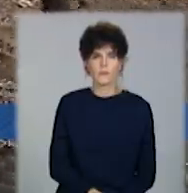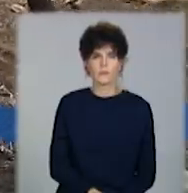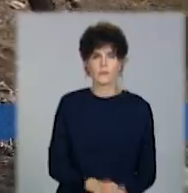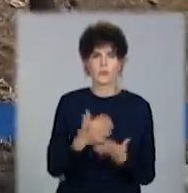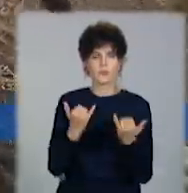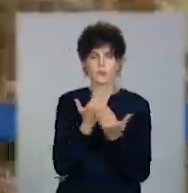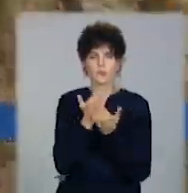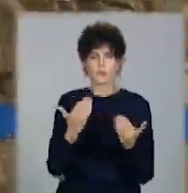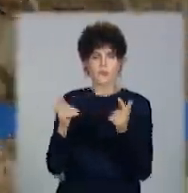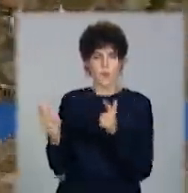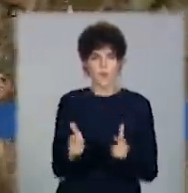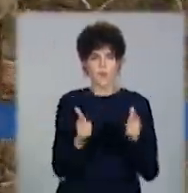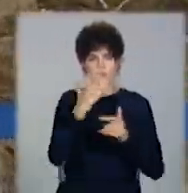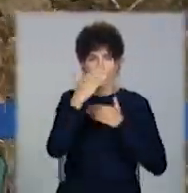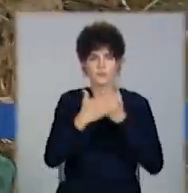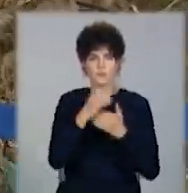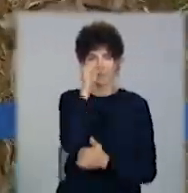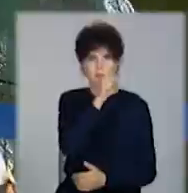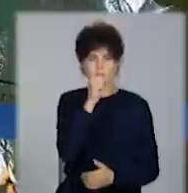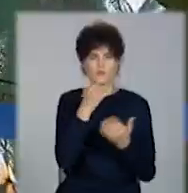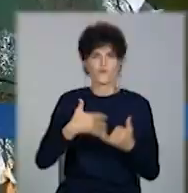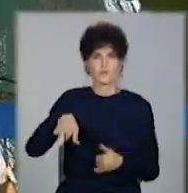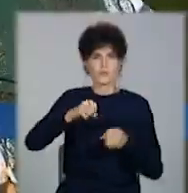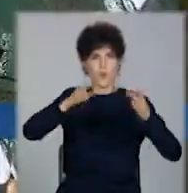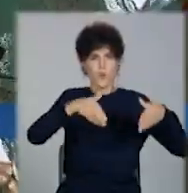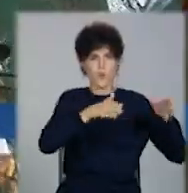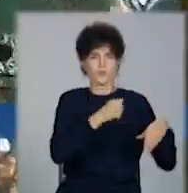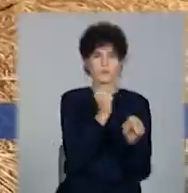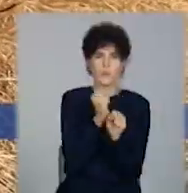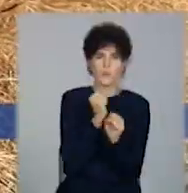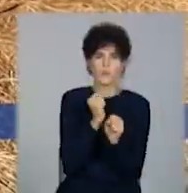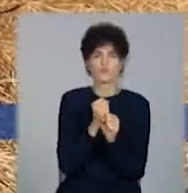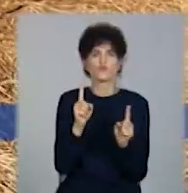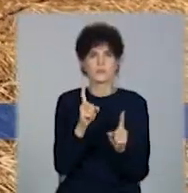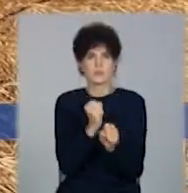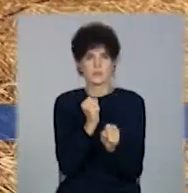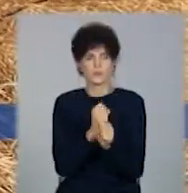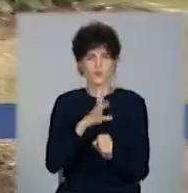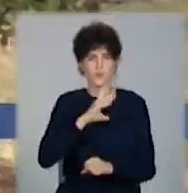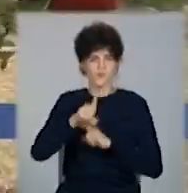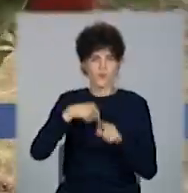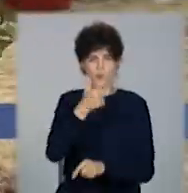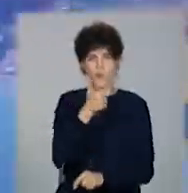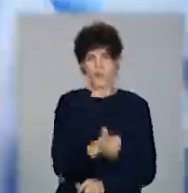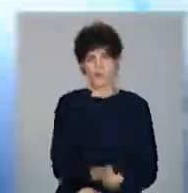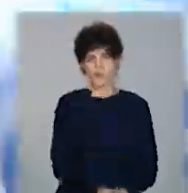Останні приготування до зими. Дачники стають до праці. Що робити, аби наступного року вродило?